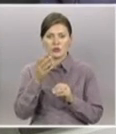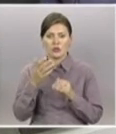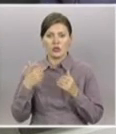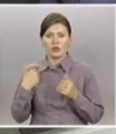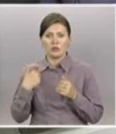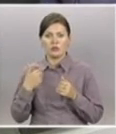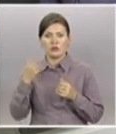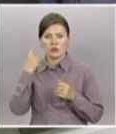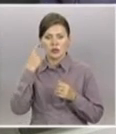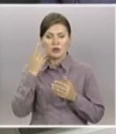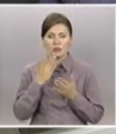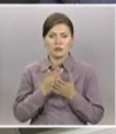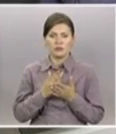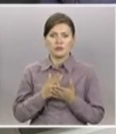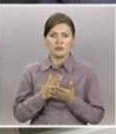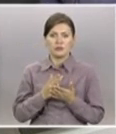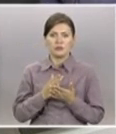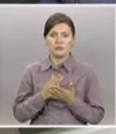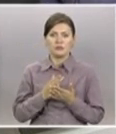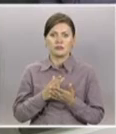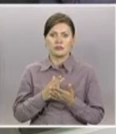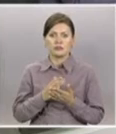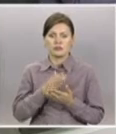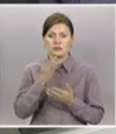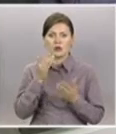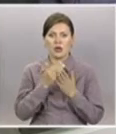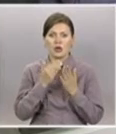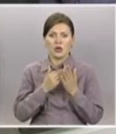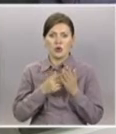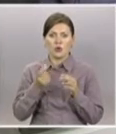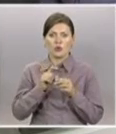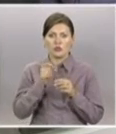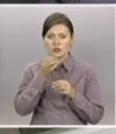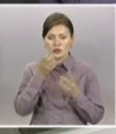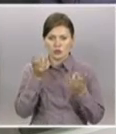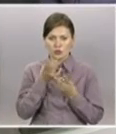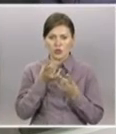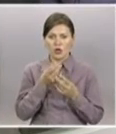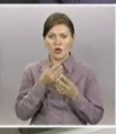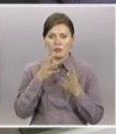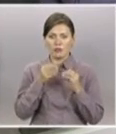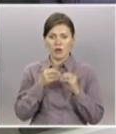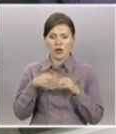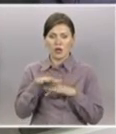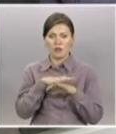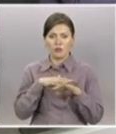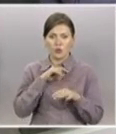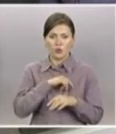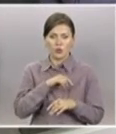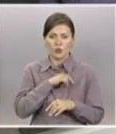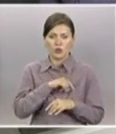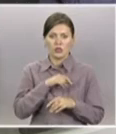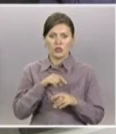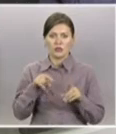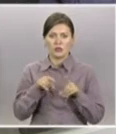саламатсыздар ма? Естіп отырсыз ба? Естіп отырмын, қоя беріңіз сұрағыңыз. Бұл бағдарлама өте керекті. Жалпы халқымызға рухани азық